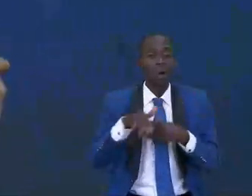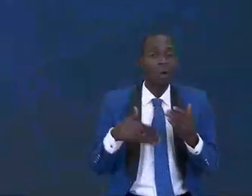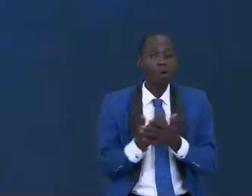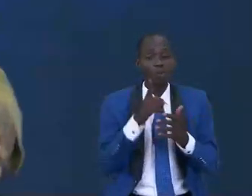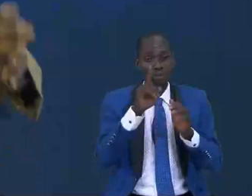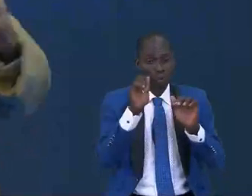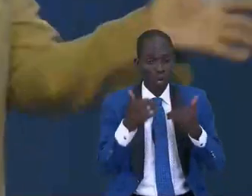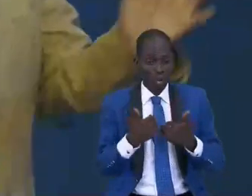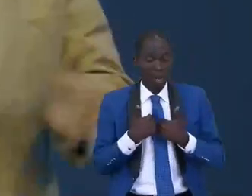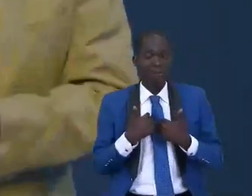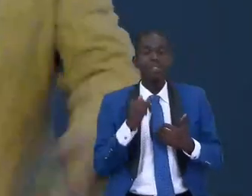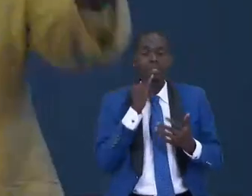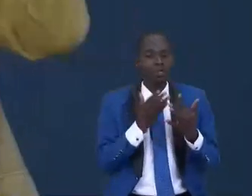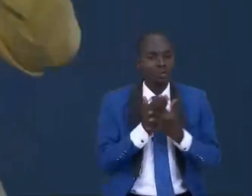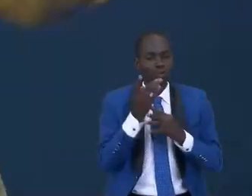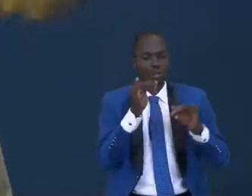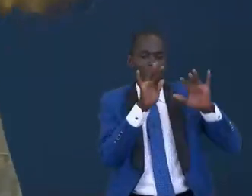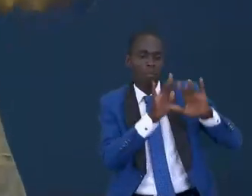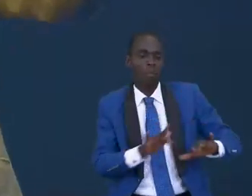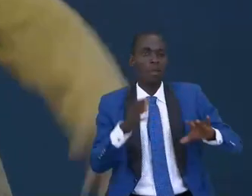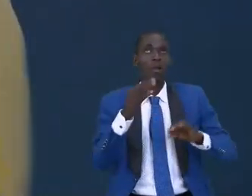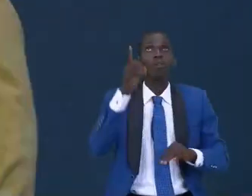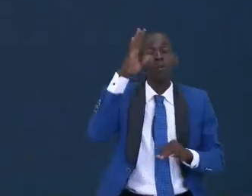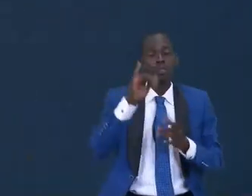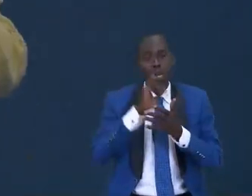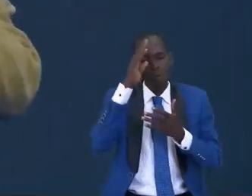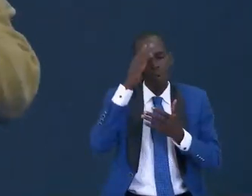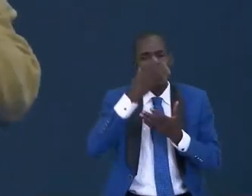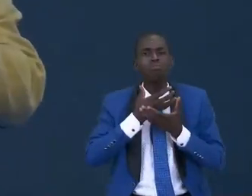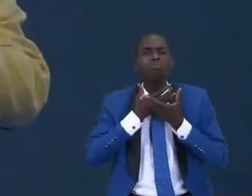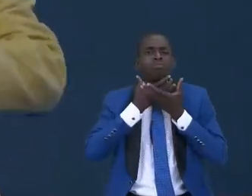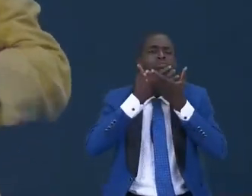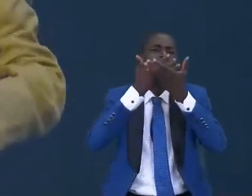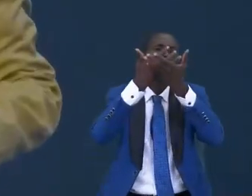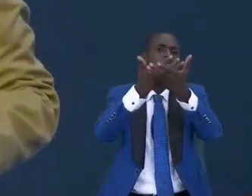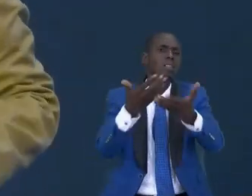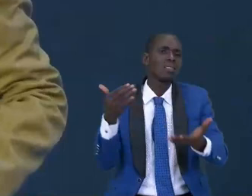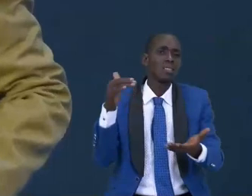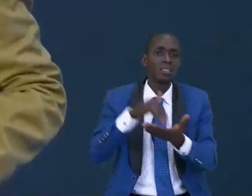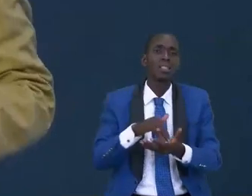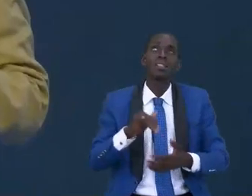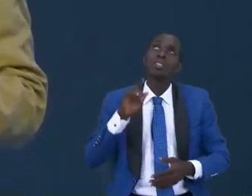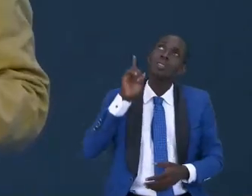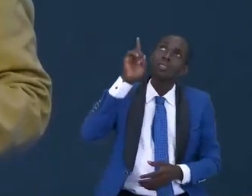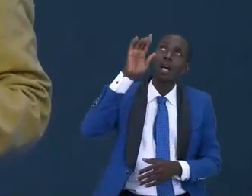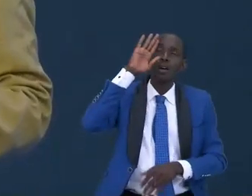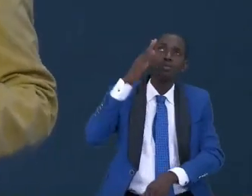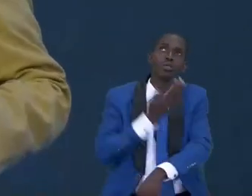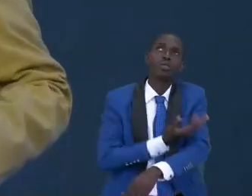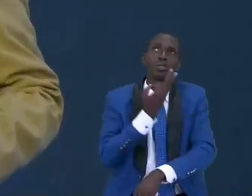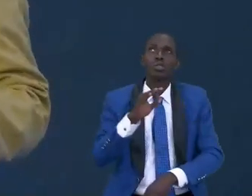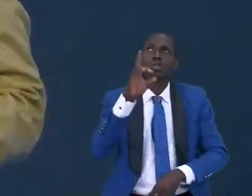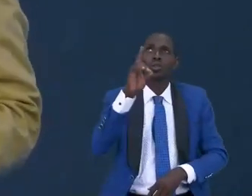pouvez avoir, c'est vous devez l'avoir par la miséricorde de Dieu. Et là, crier plus, fille de